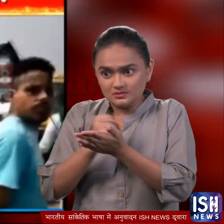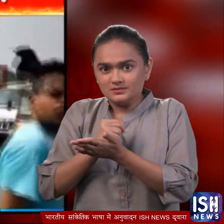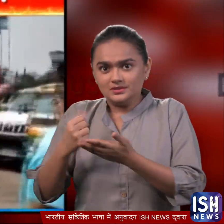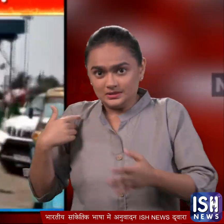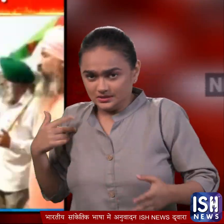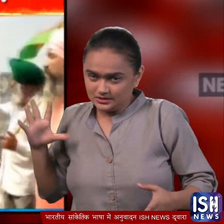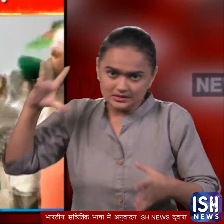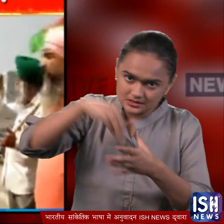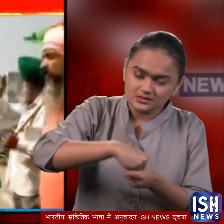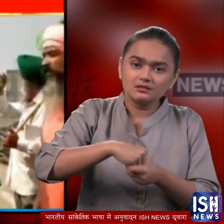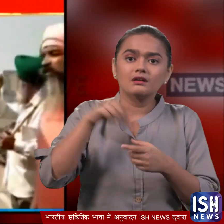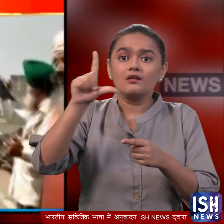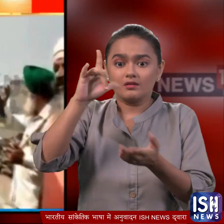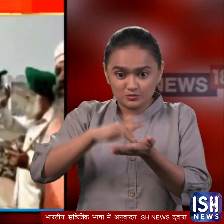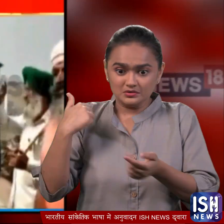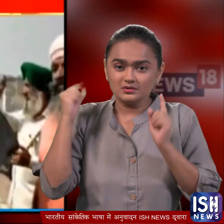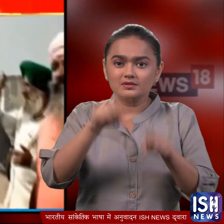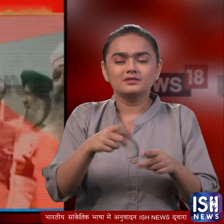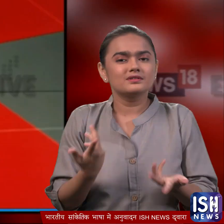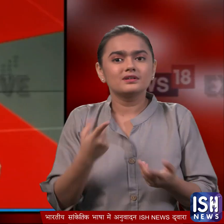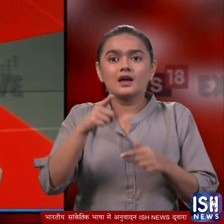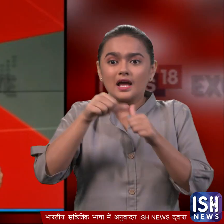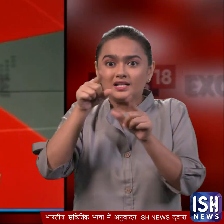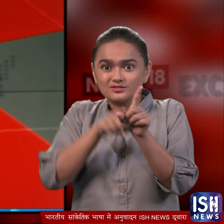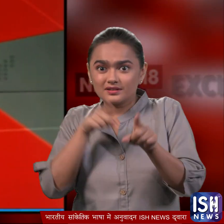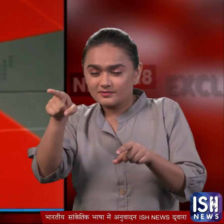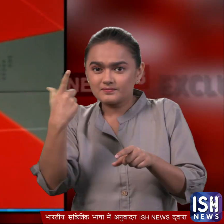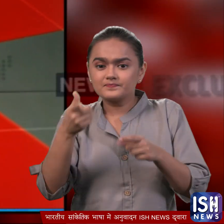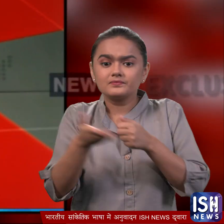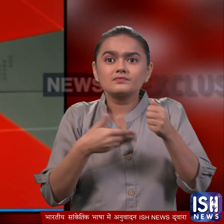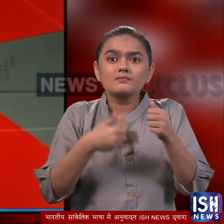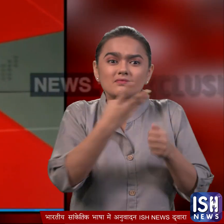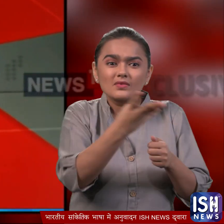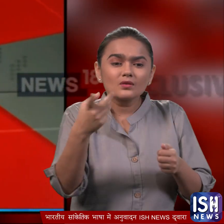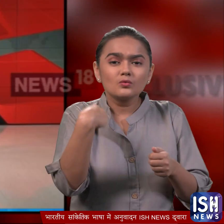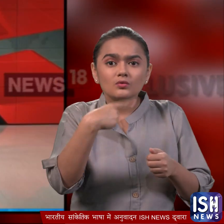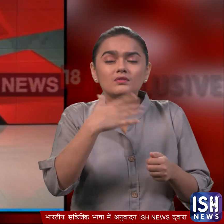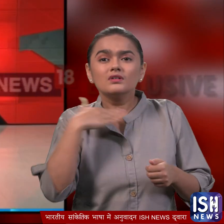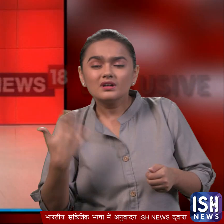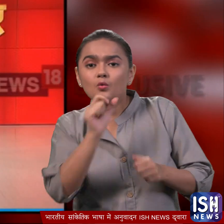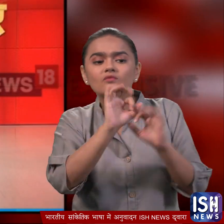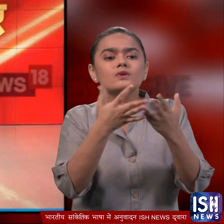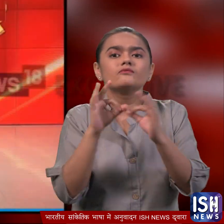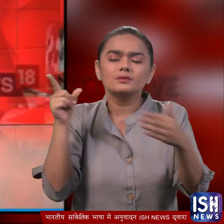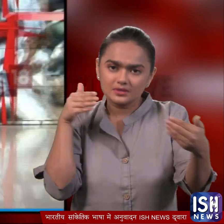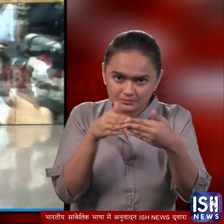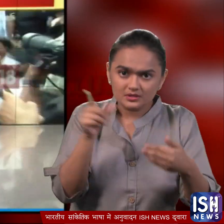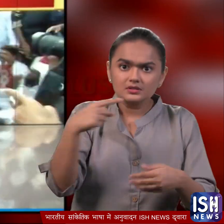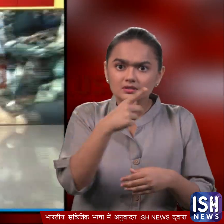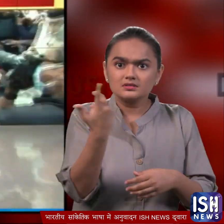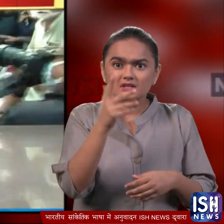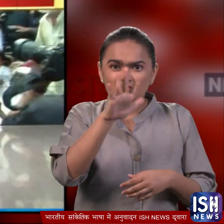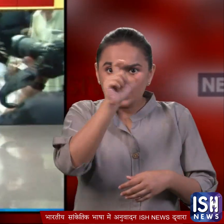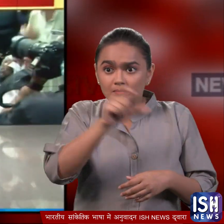भी इस जंग का हिस्सा बनने लखीमपुर निकल पड़े। उधर अखिलेश यादव ने लखीमपुर में पीड़ित परिवारों से मुलाकात की। प्रशासन ने कहा था कि अखिलेश